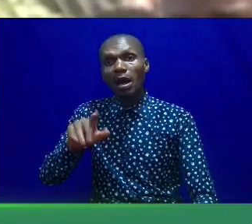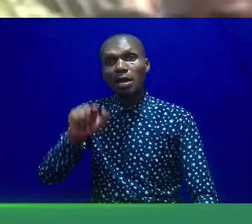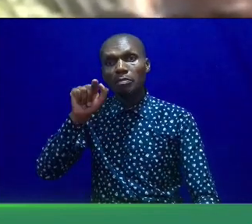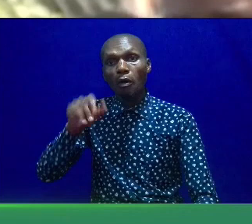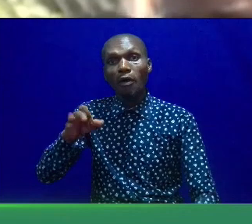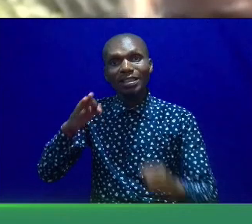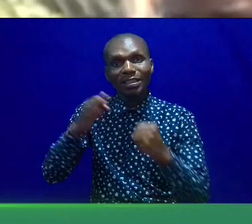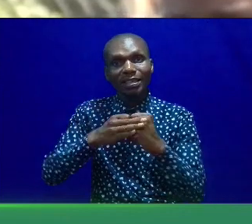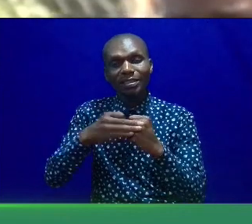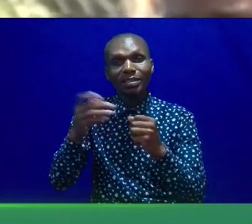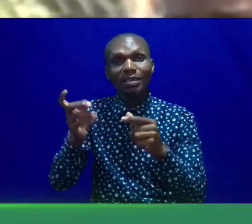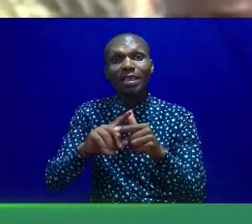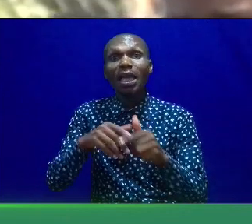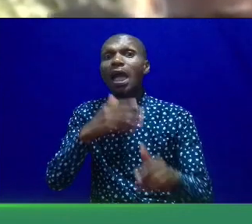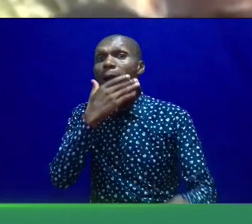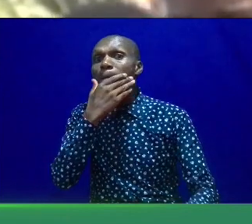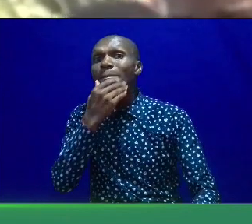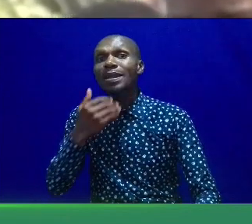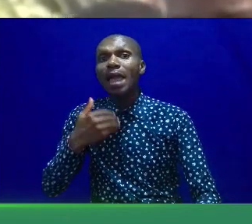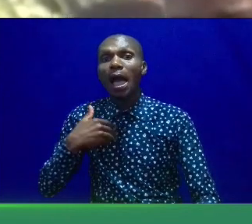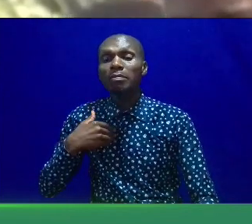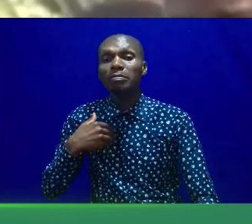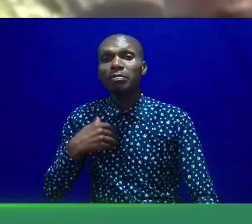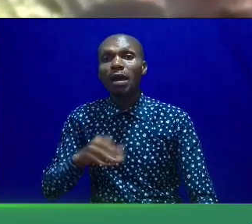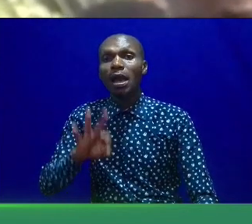5.8 na wanaume wakiwa katika